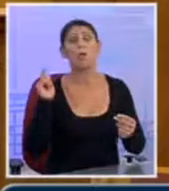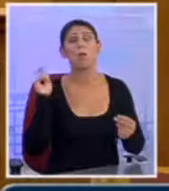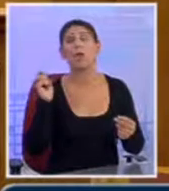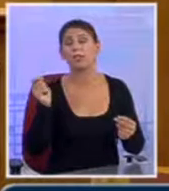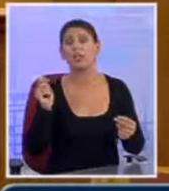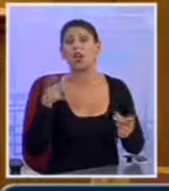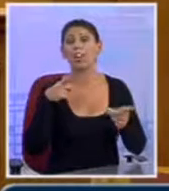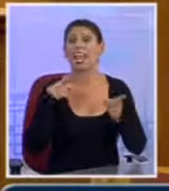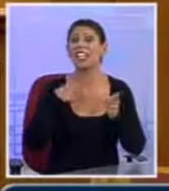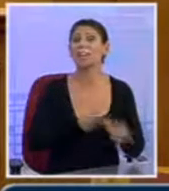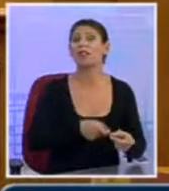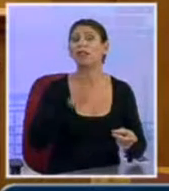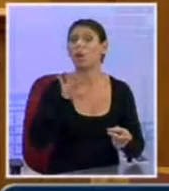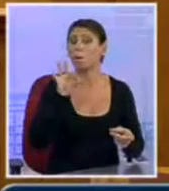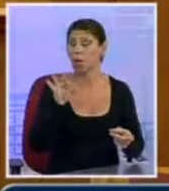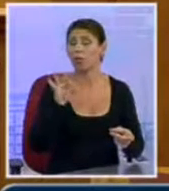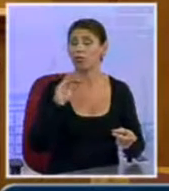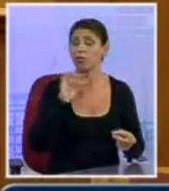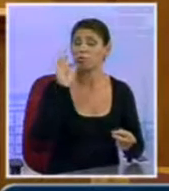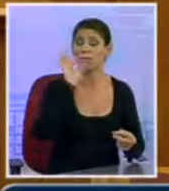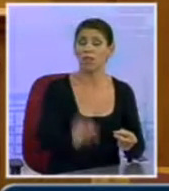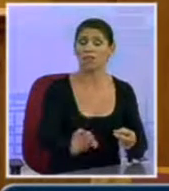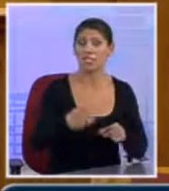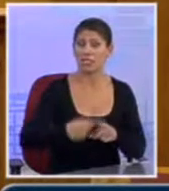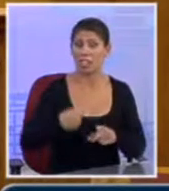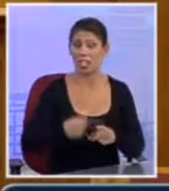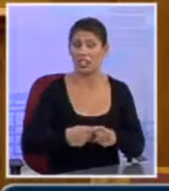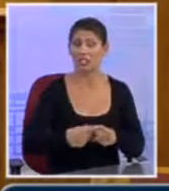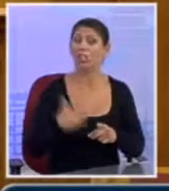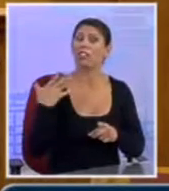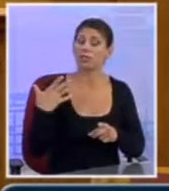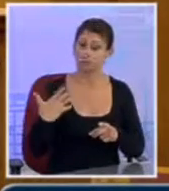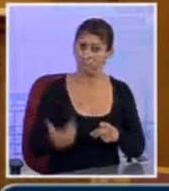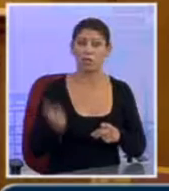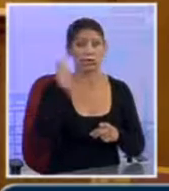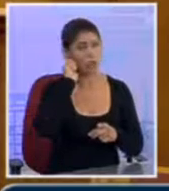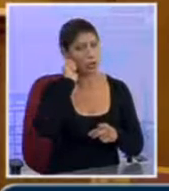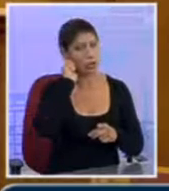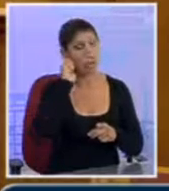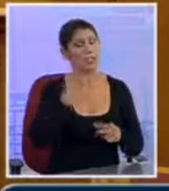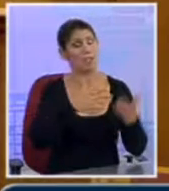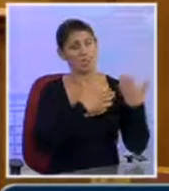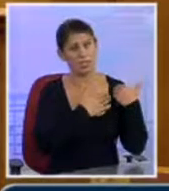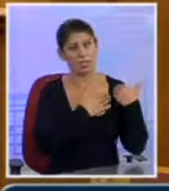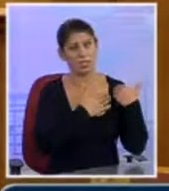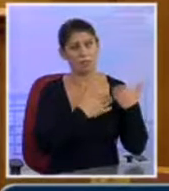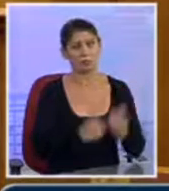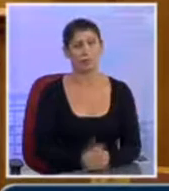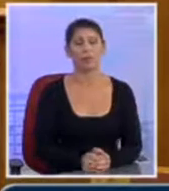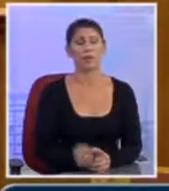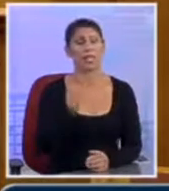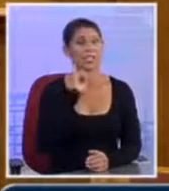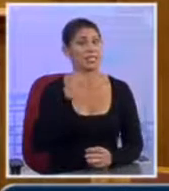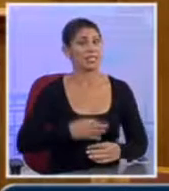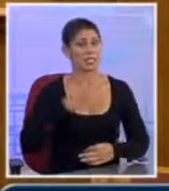πολιτικών εγκληματικών επιλογών που οδήγησαν τη χώρα και έχουν και όνομα και ευθύνη. Κυρίες και